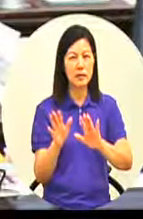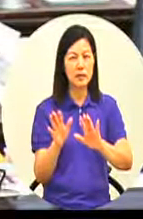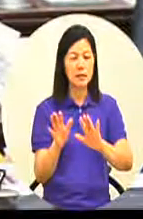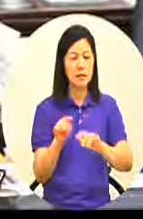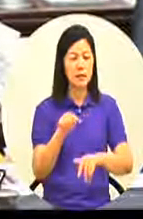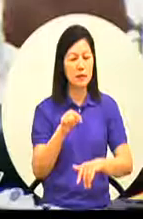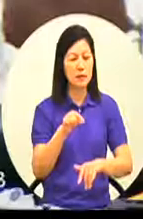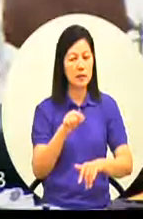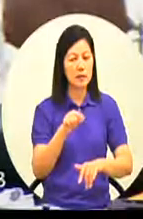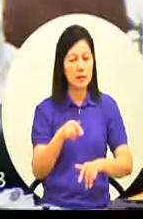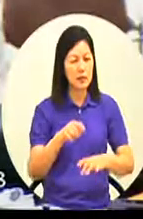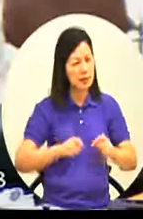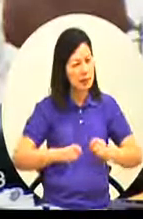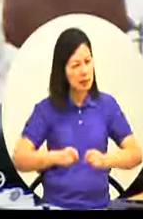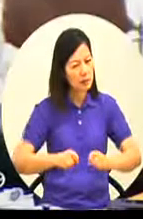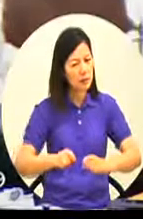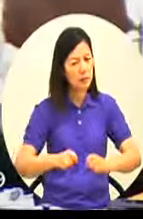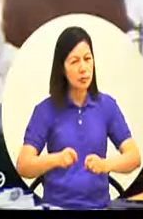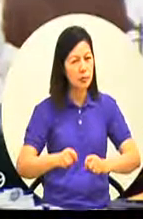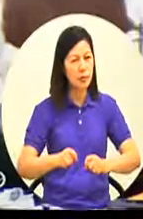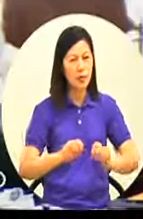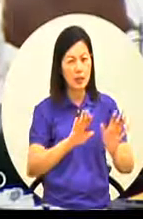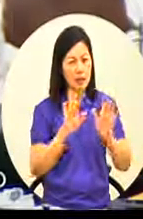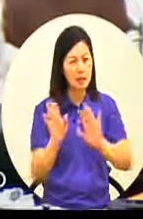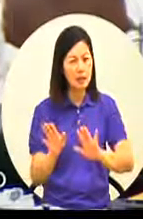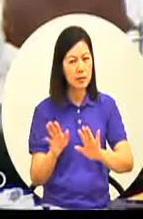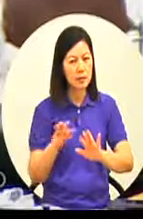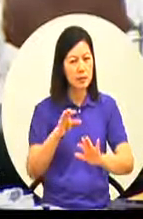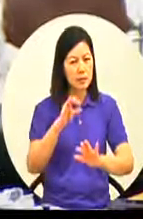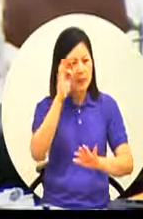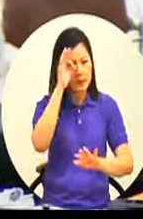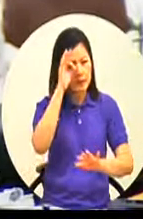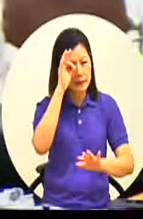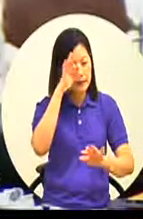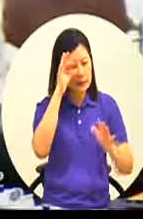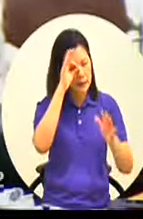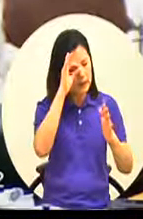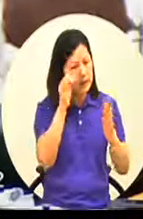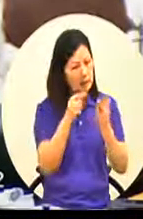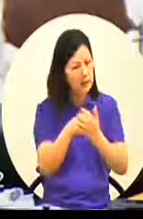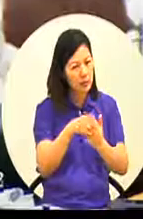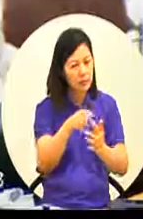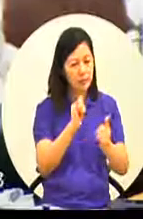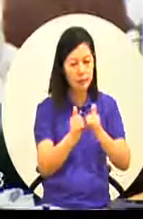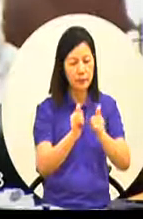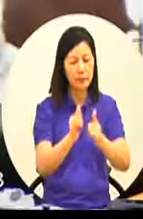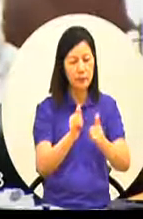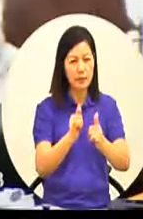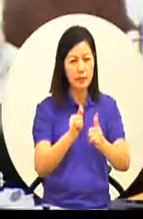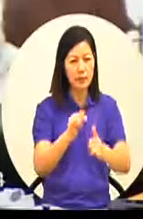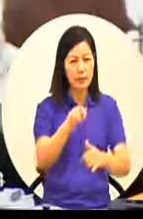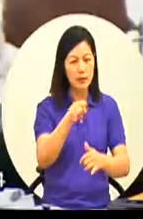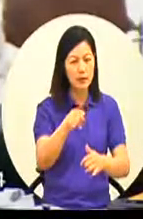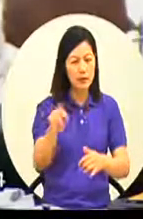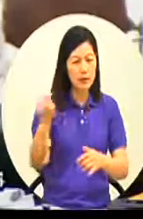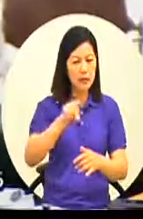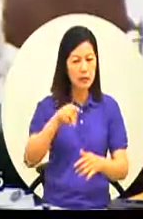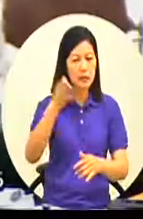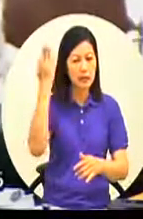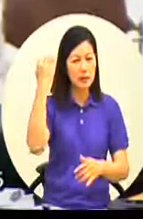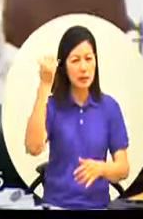式，这样的一个案例，这样的模式，是不是就让我们看出说，哎，这个民众啊，他没有透过过去传统